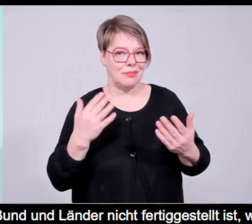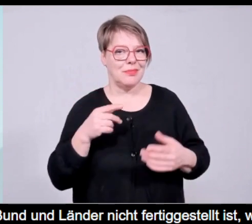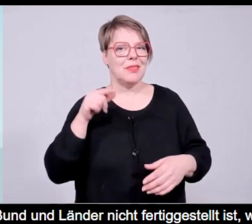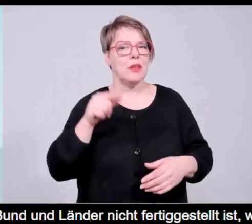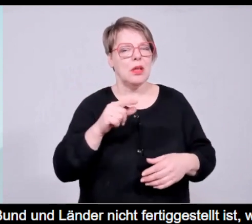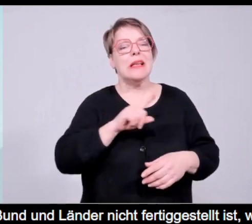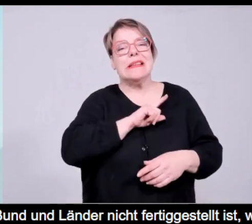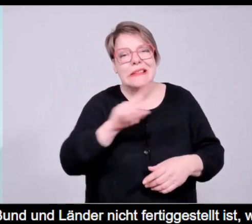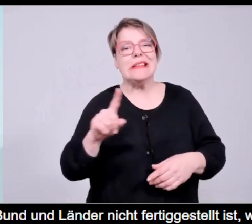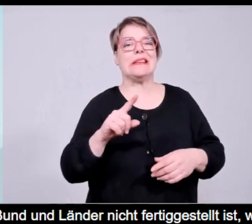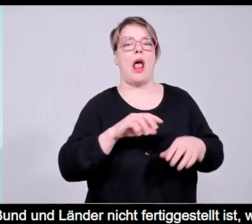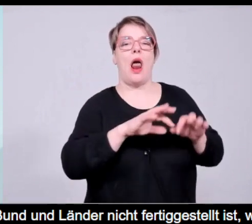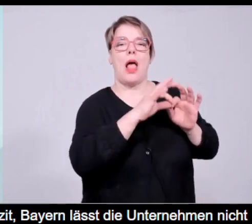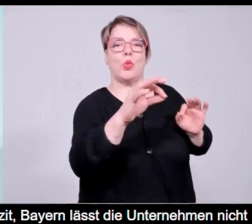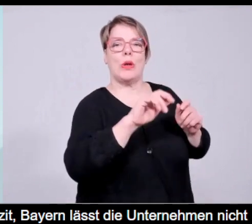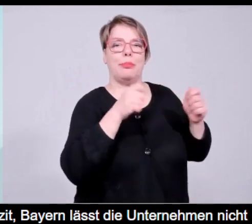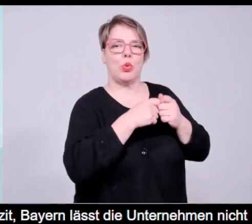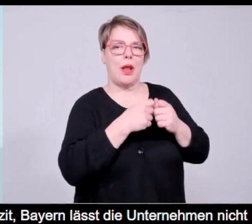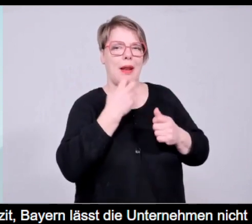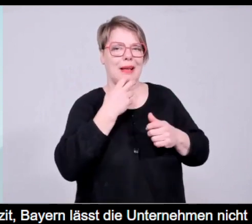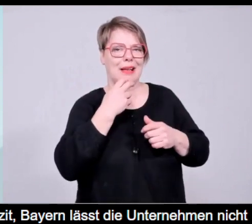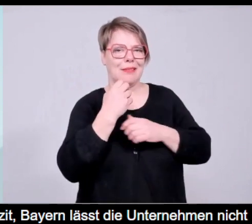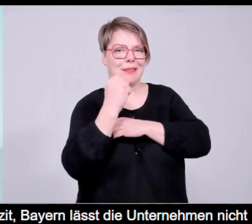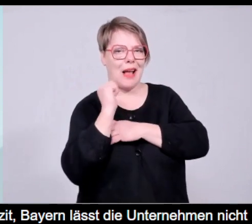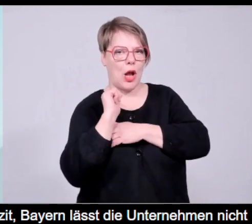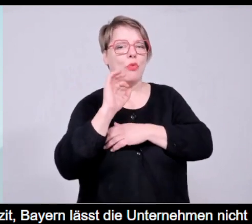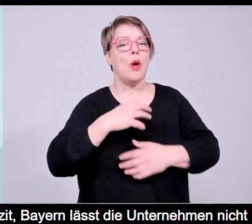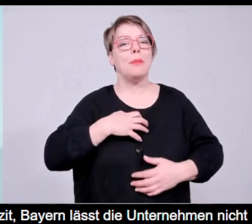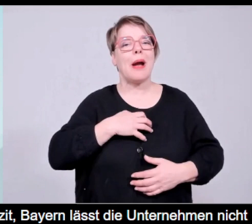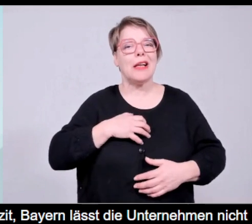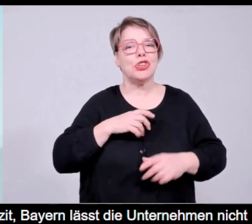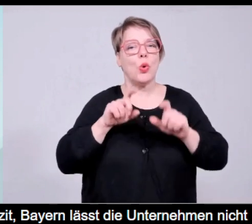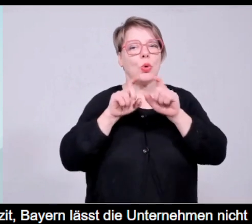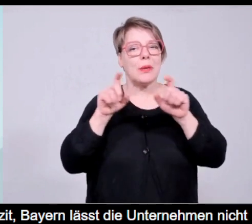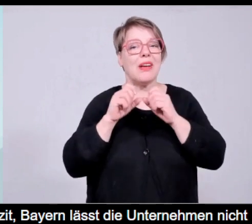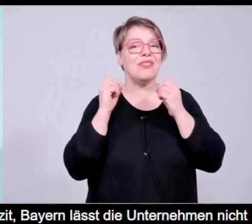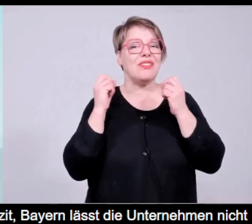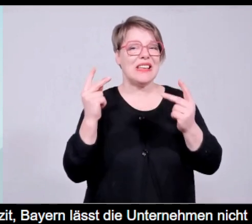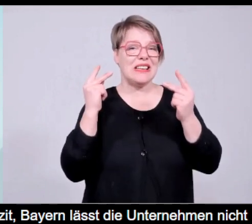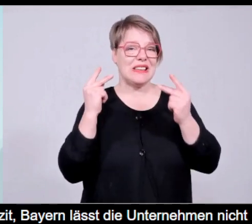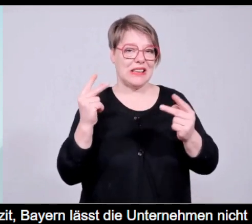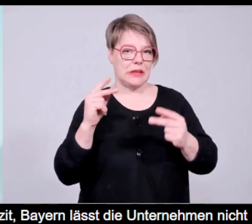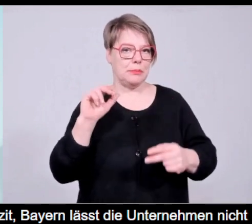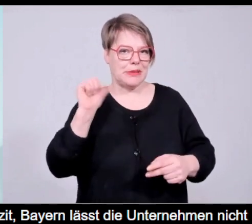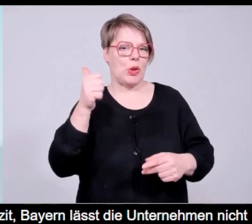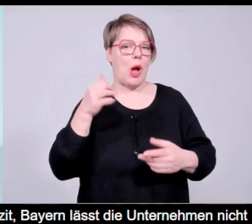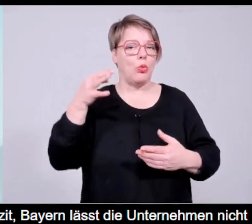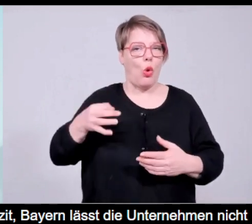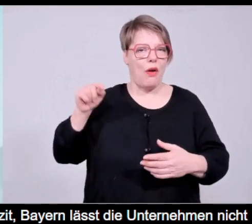eigene bayerische Lösung finden oder beziehungsweise umsetzen, um den Unternehmen insgesamt bei dieser